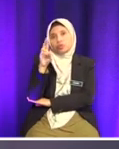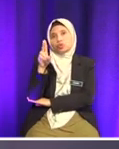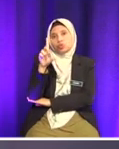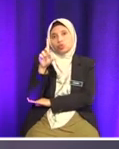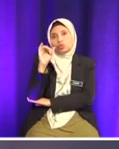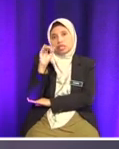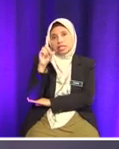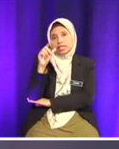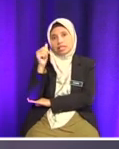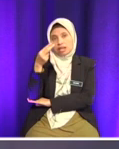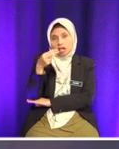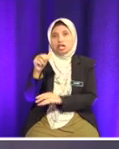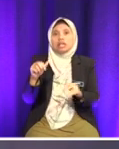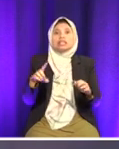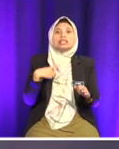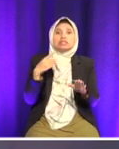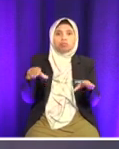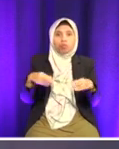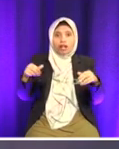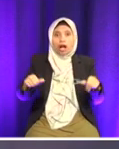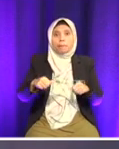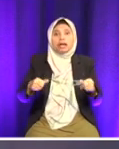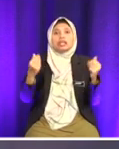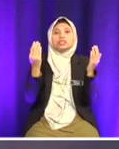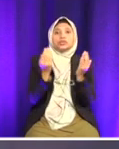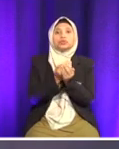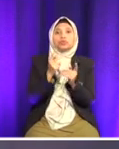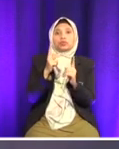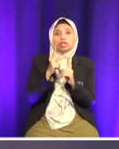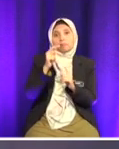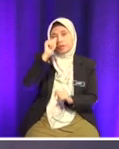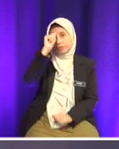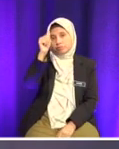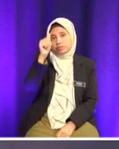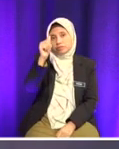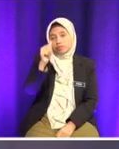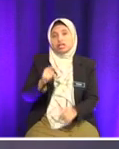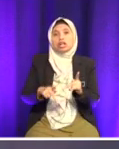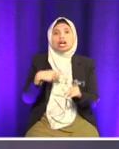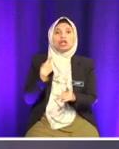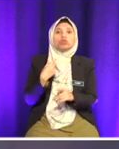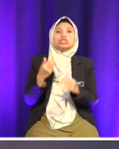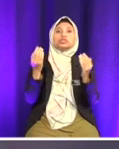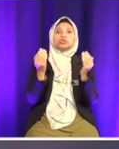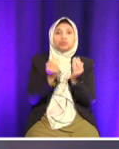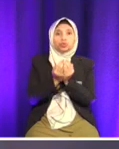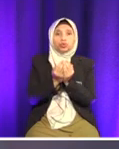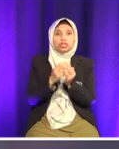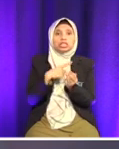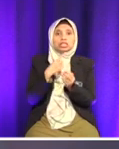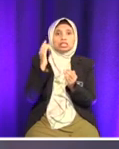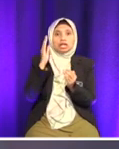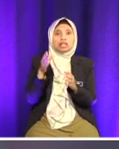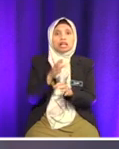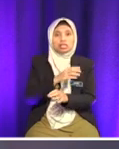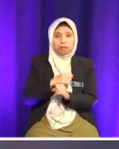kita melaksanakan amalan itu tanda kita syukur kepada Allah subhanahu wa taala Kalau kita bersyukur rohman ya kita akan diberi